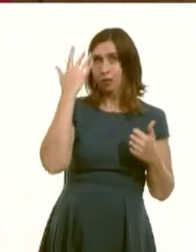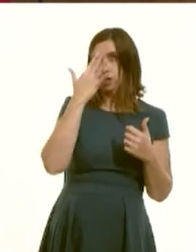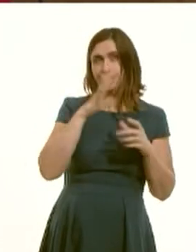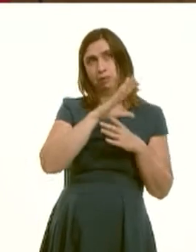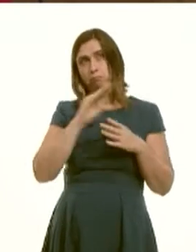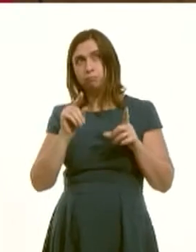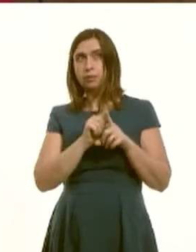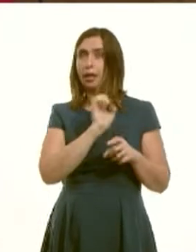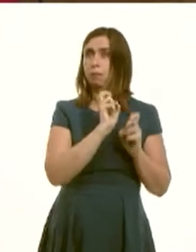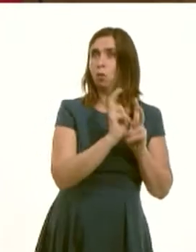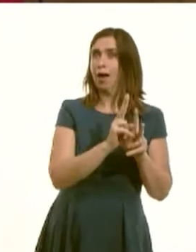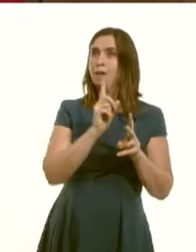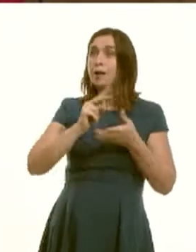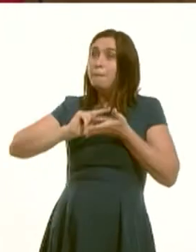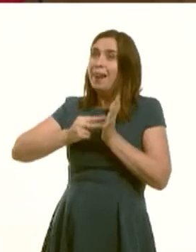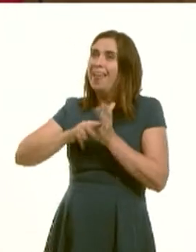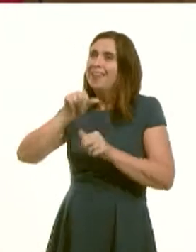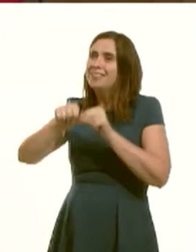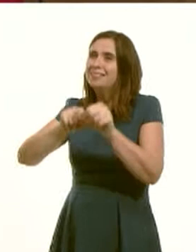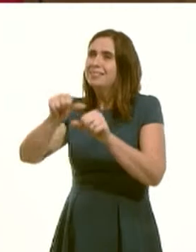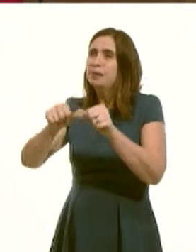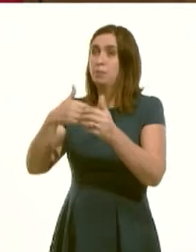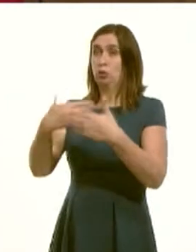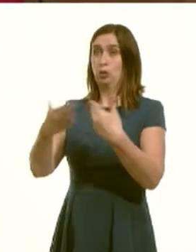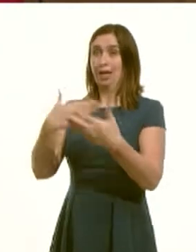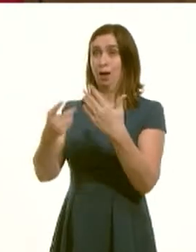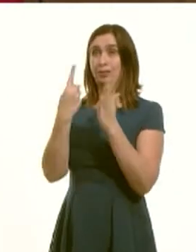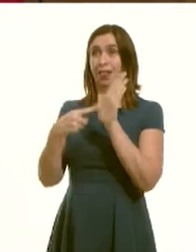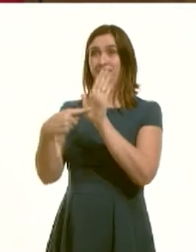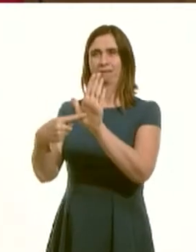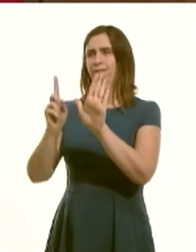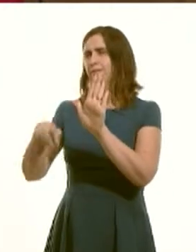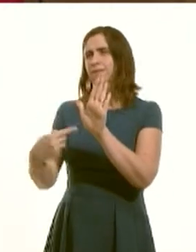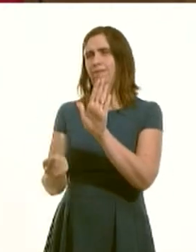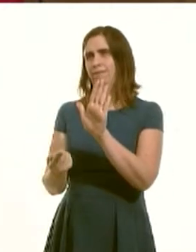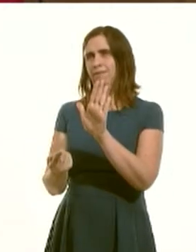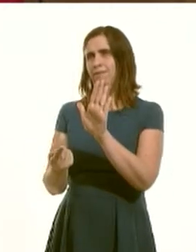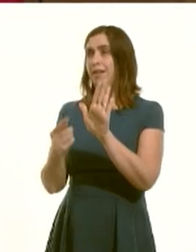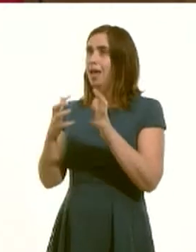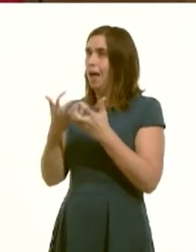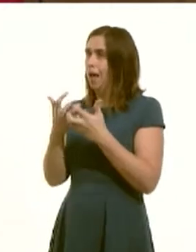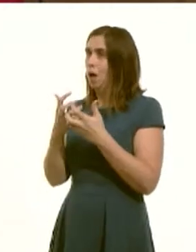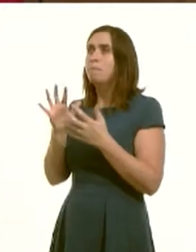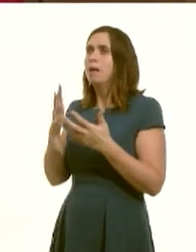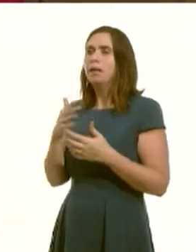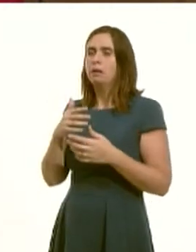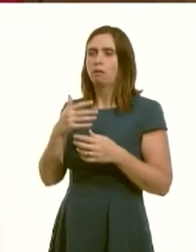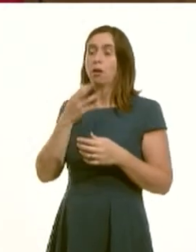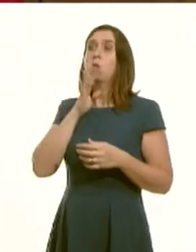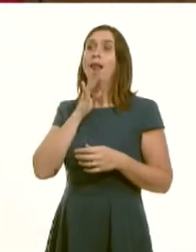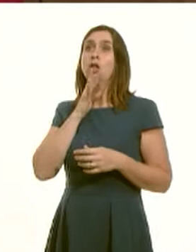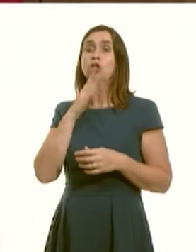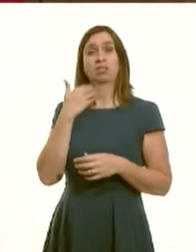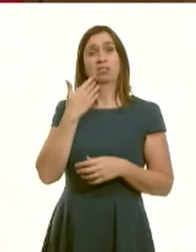ddim yn ei ddelio gyda'r problem na o Gymru Gymraeg yn marw yn symud mas a bobl di-Gymraeg yn symud mewn. Mae rhaid fynd o